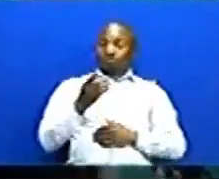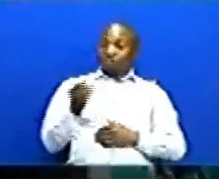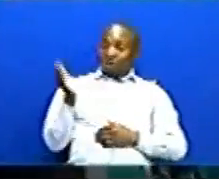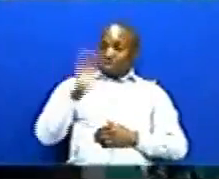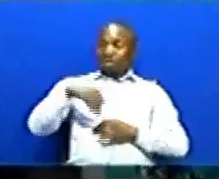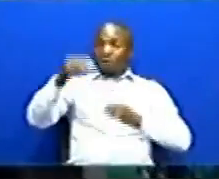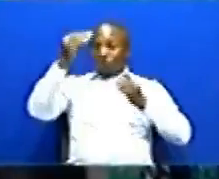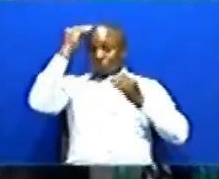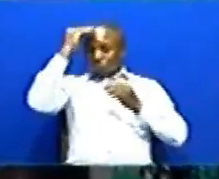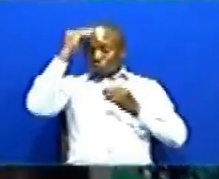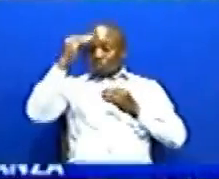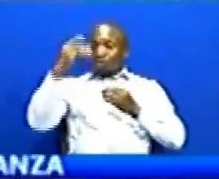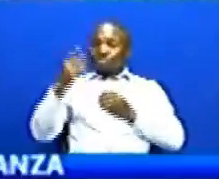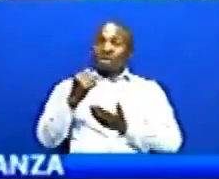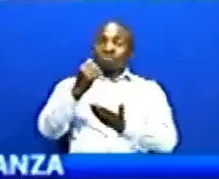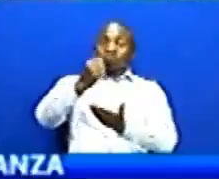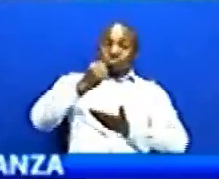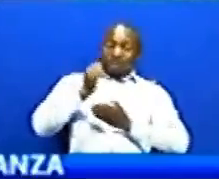wanaijua